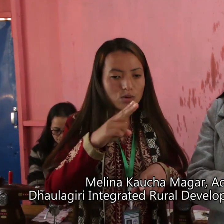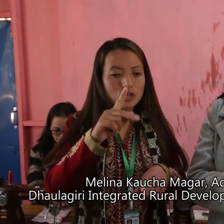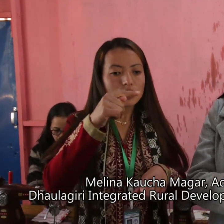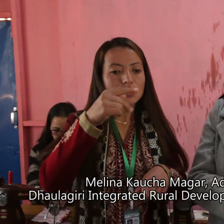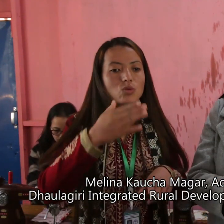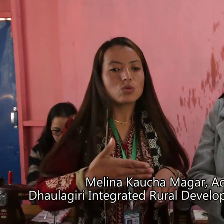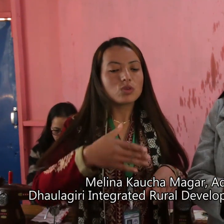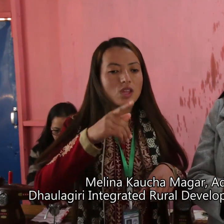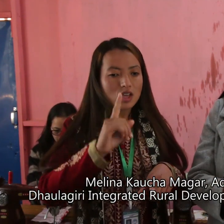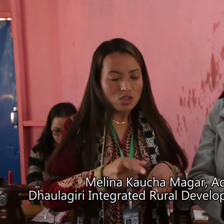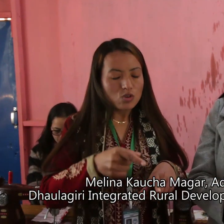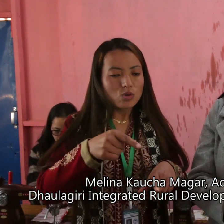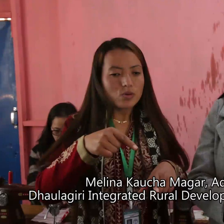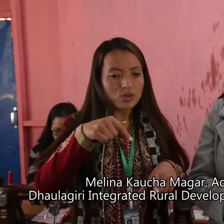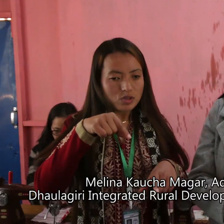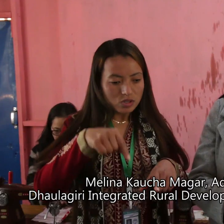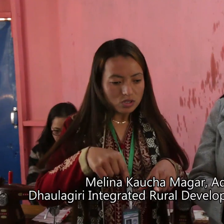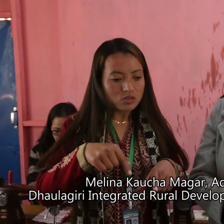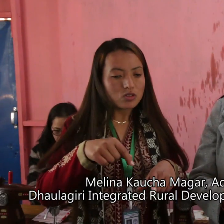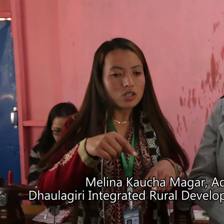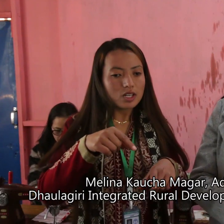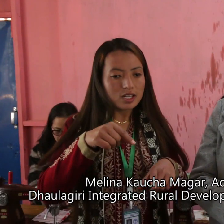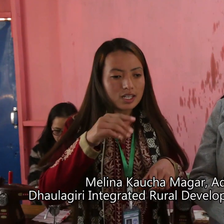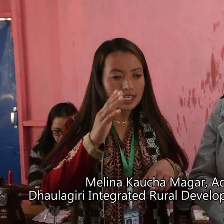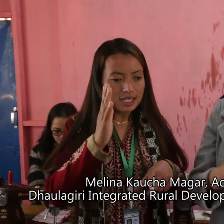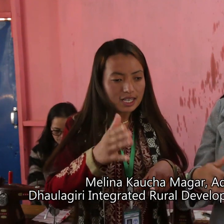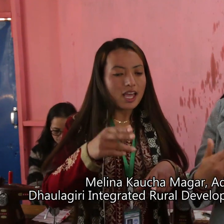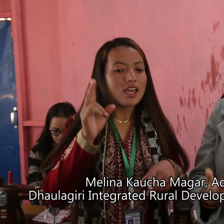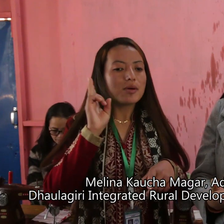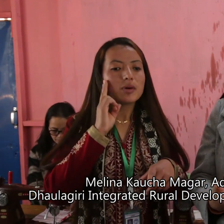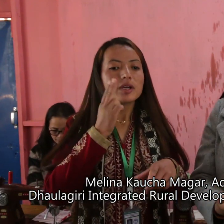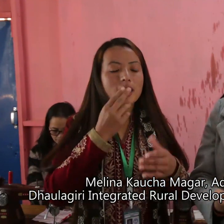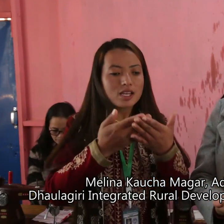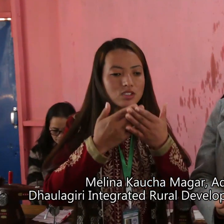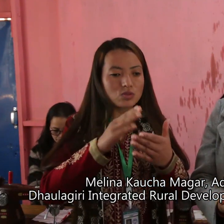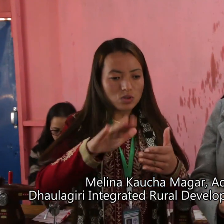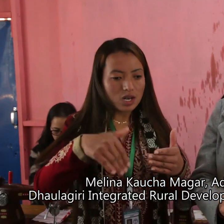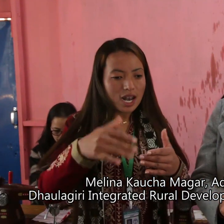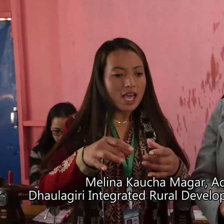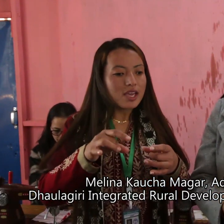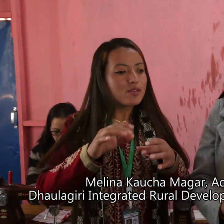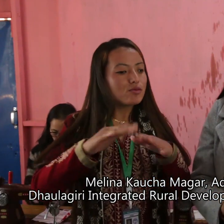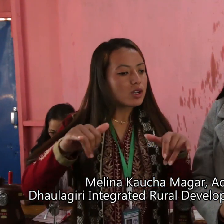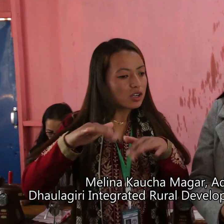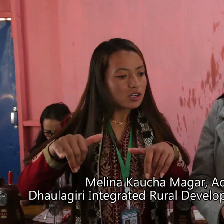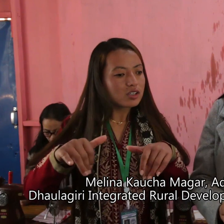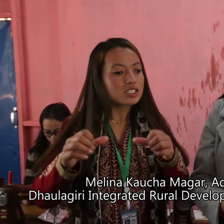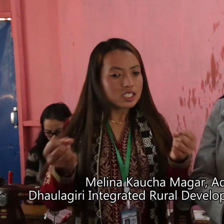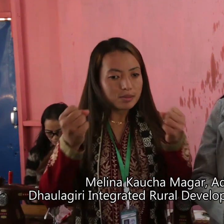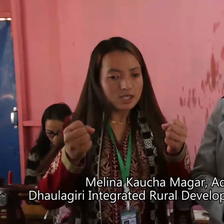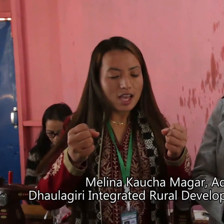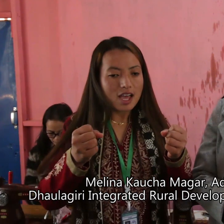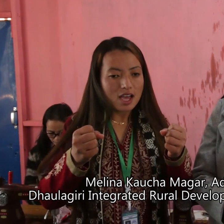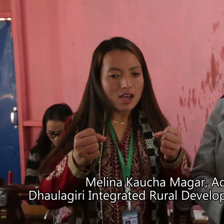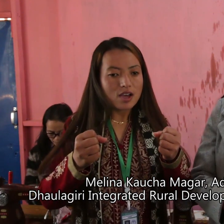देफ स्टुरेंट चालाई देगो बारा यो चाही वांको स्टुरेंट चालाई चे एक्स्ट्रा कर्रिकुलम अक्टिविटीज पहको चाही वांको पढलाई